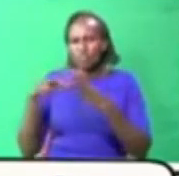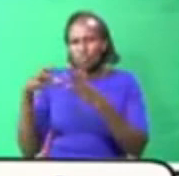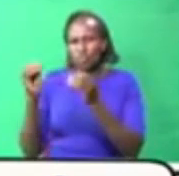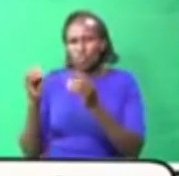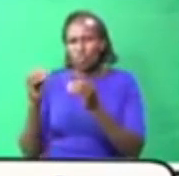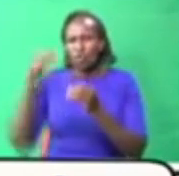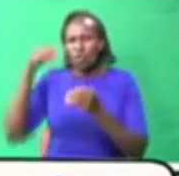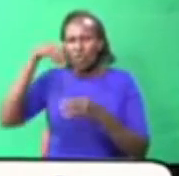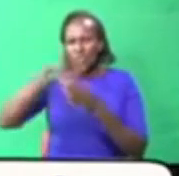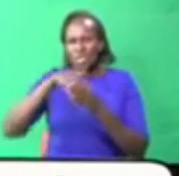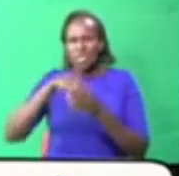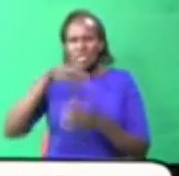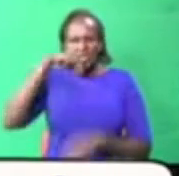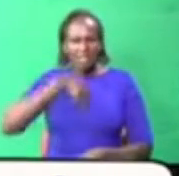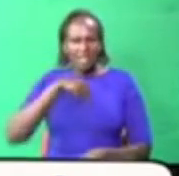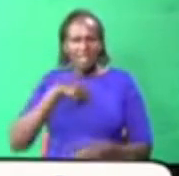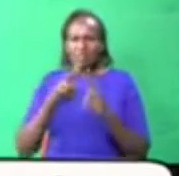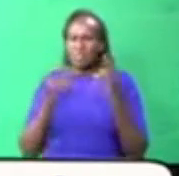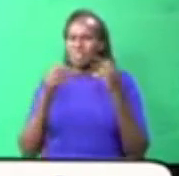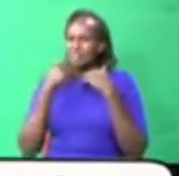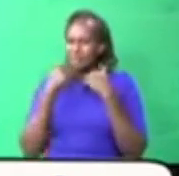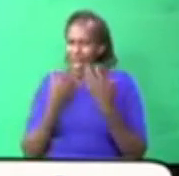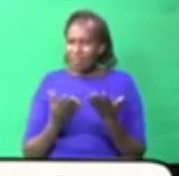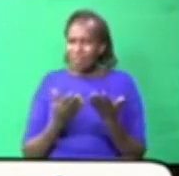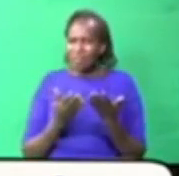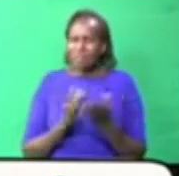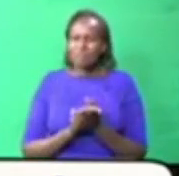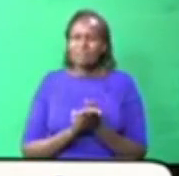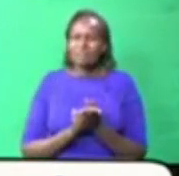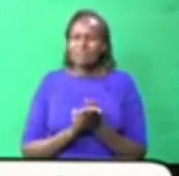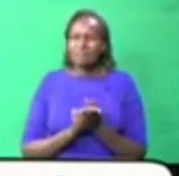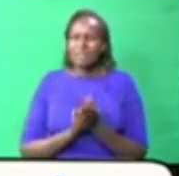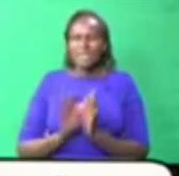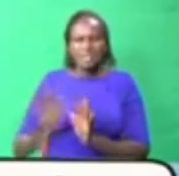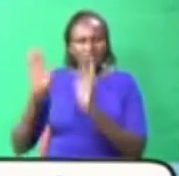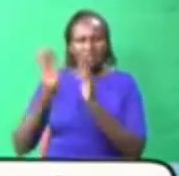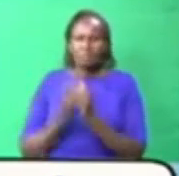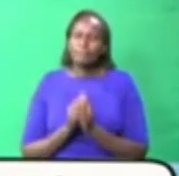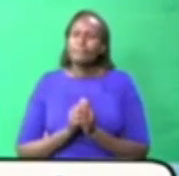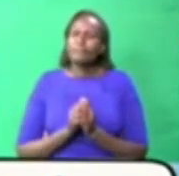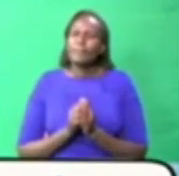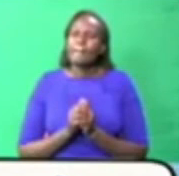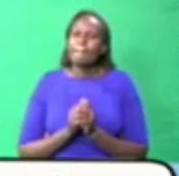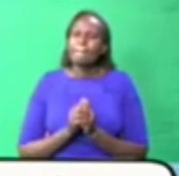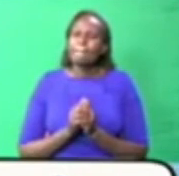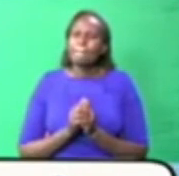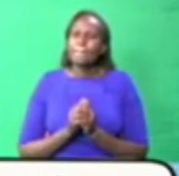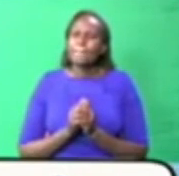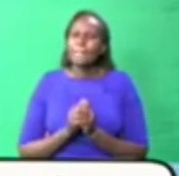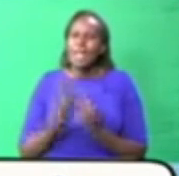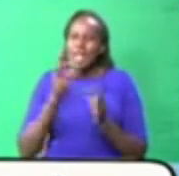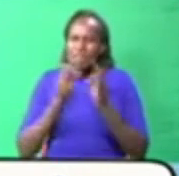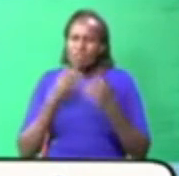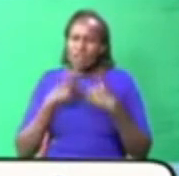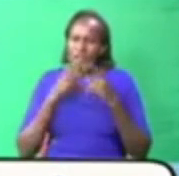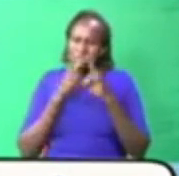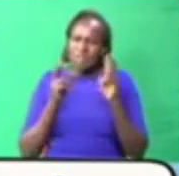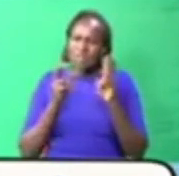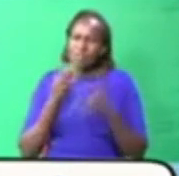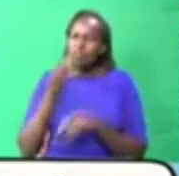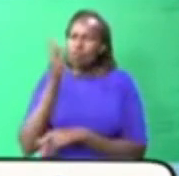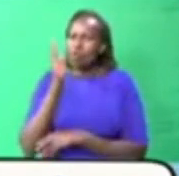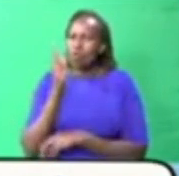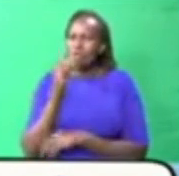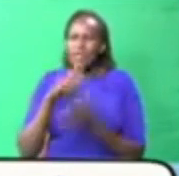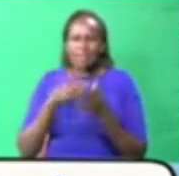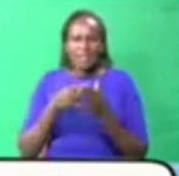ndani yako una amani. No matter how sweet it looks, wachana hilo jambo. Until you have the peace of God, don't take any step. So akasikia